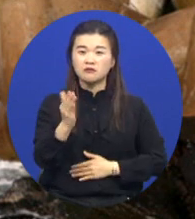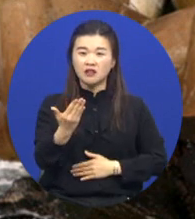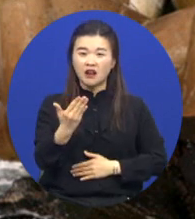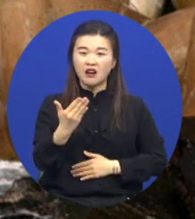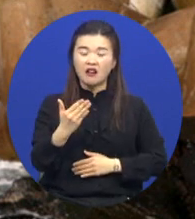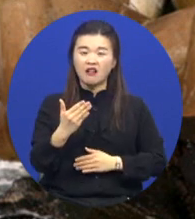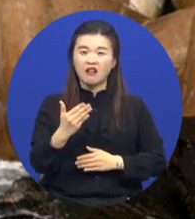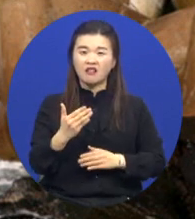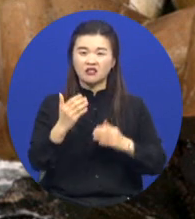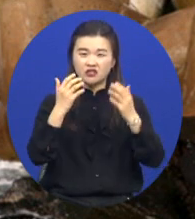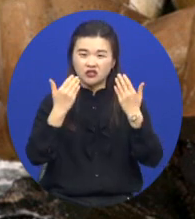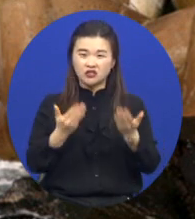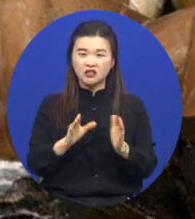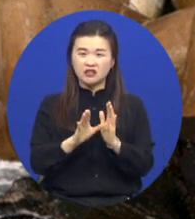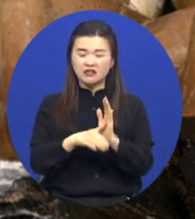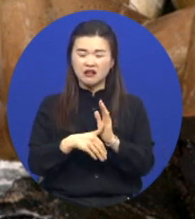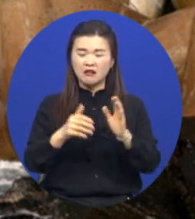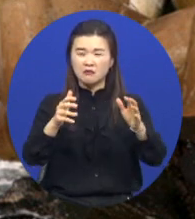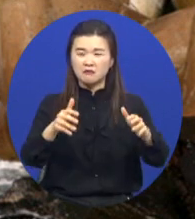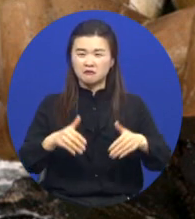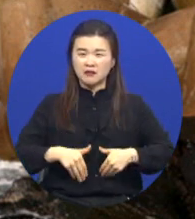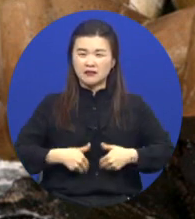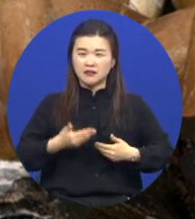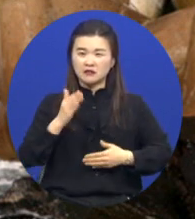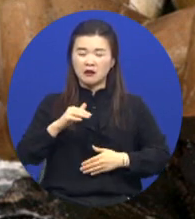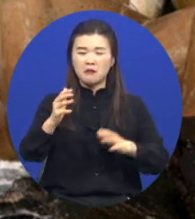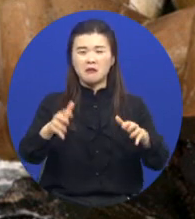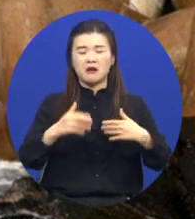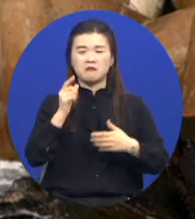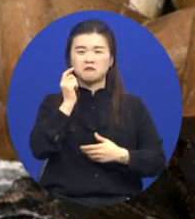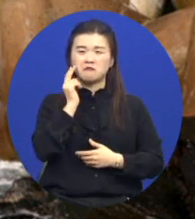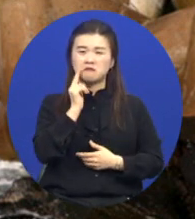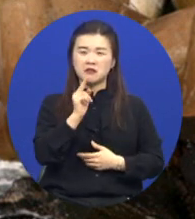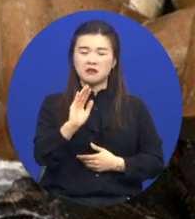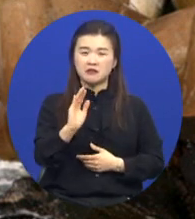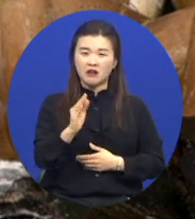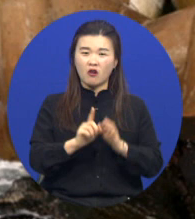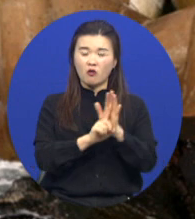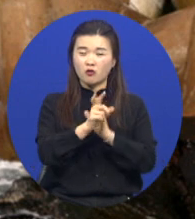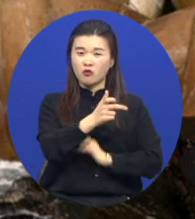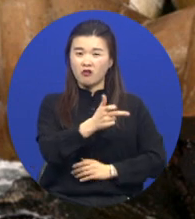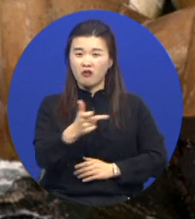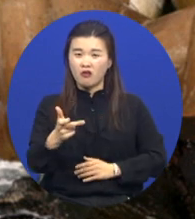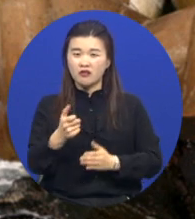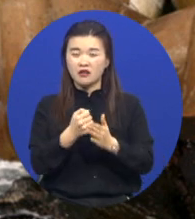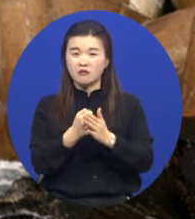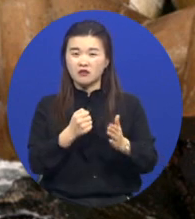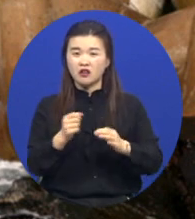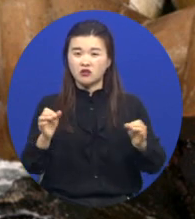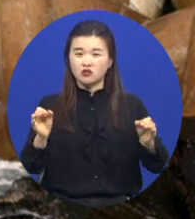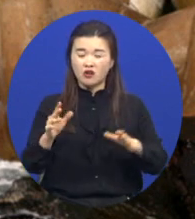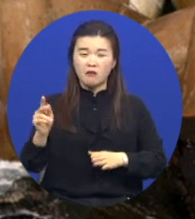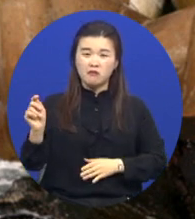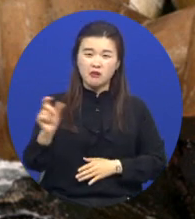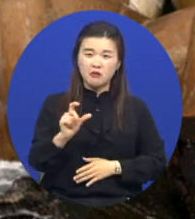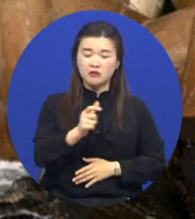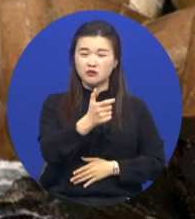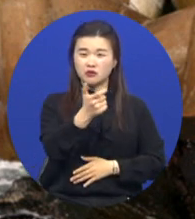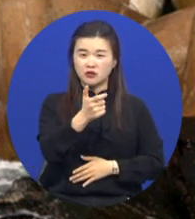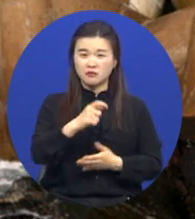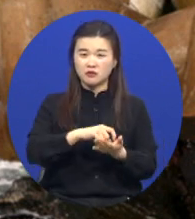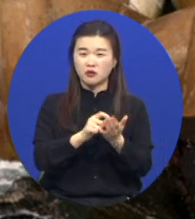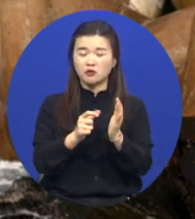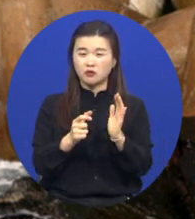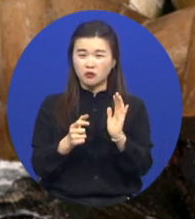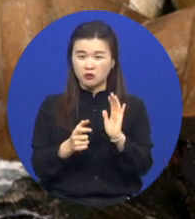연일 날은 포근하게 찜한 바람이 강하게 불 겠읍니다 기업 차가 커지면서 순간 최대 풍속이 시속 60km